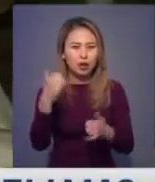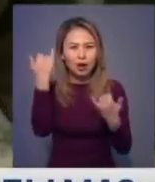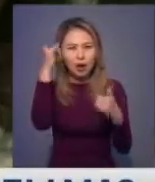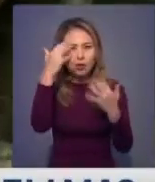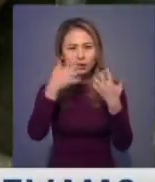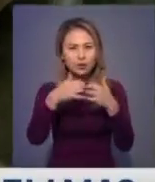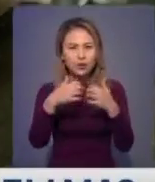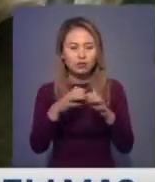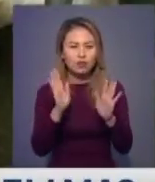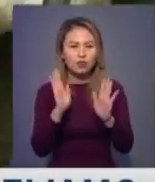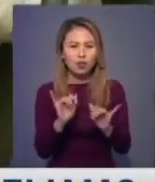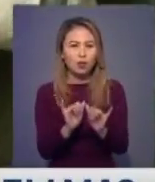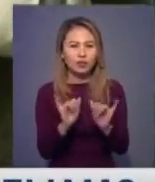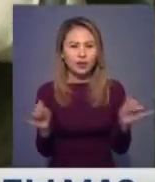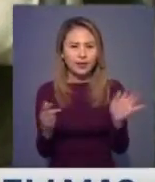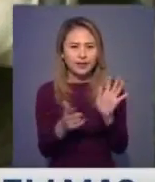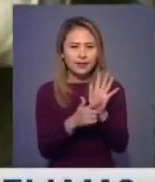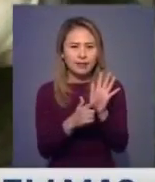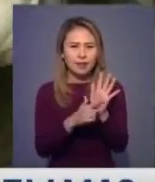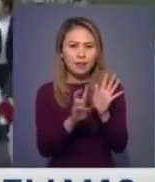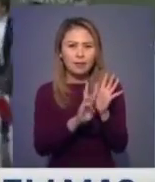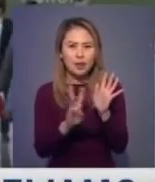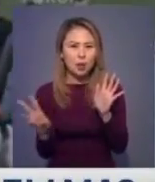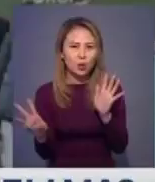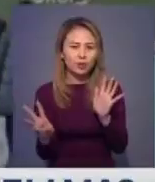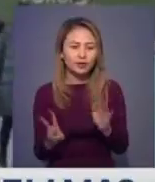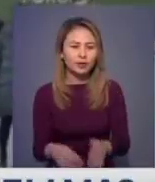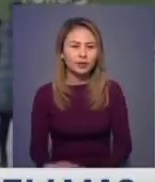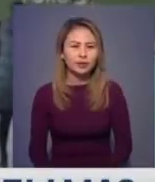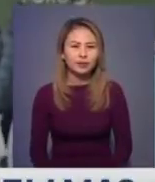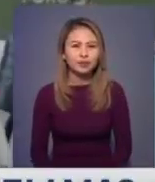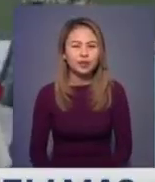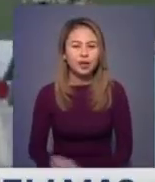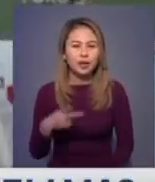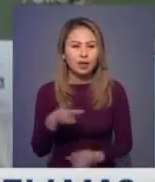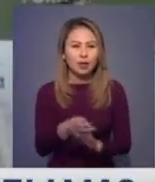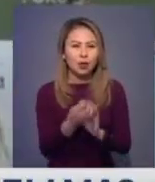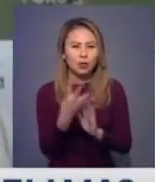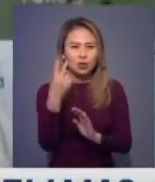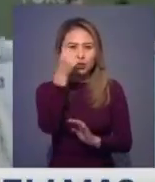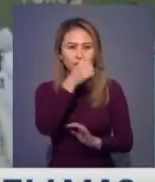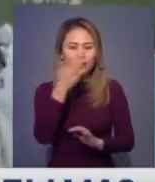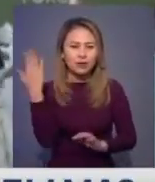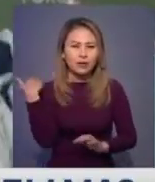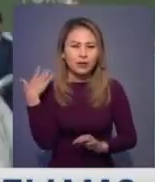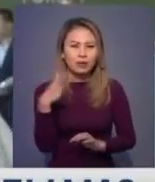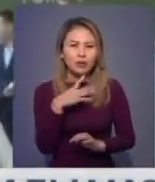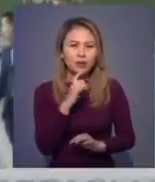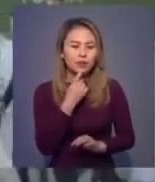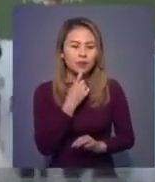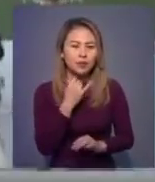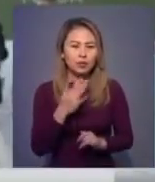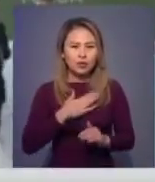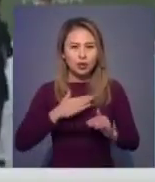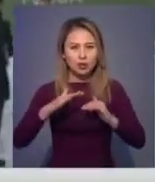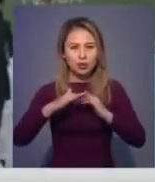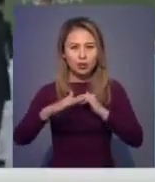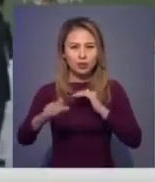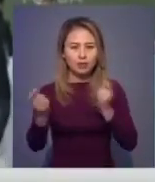саны енді ғана 7 миллионға жақындаған. 2014 жылдары бізге өте қиын болатын өзіміздің отандық малдарды